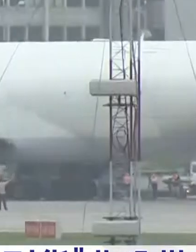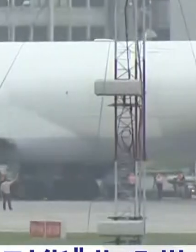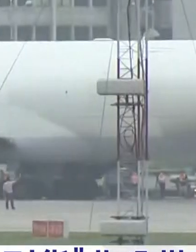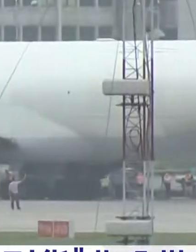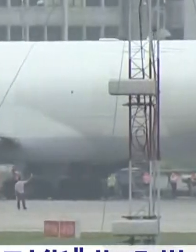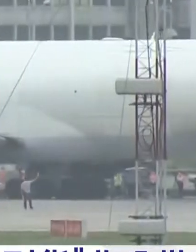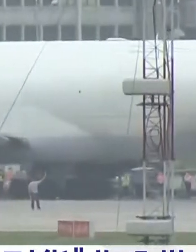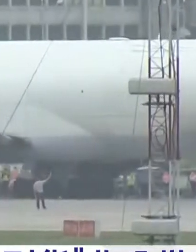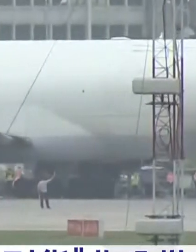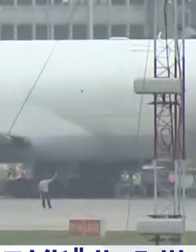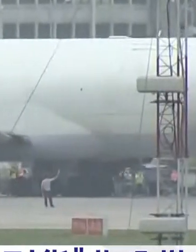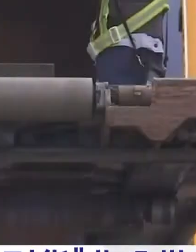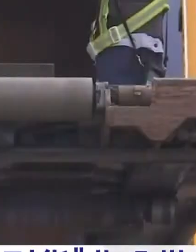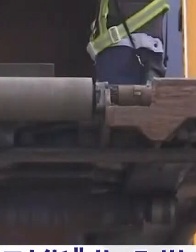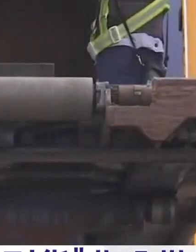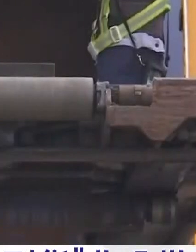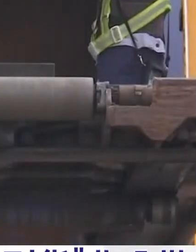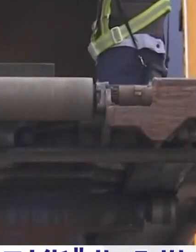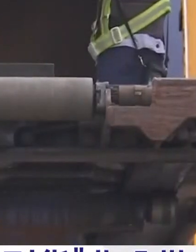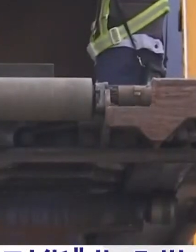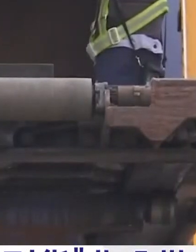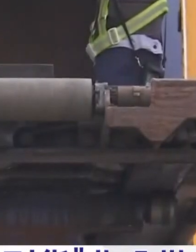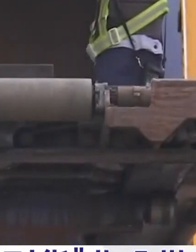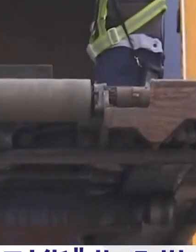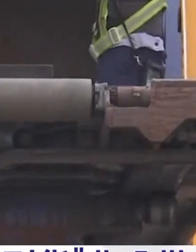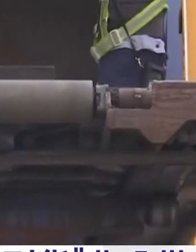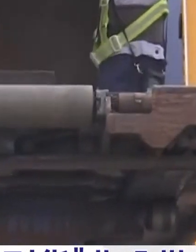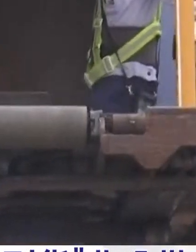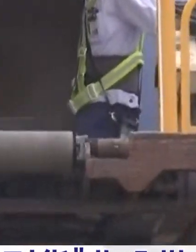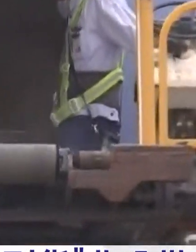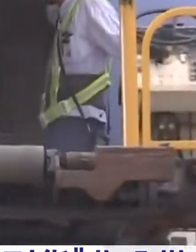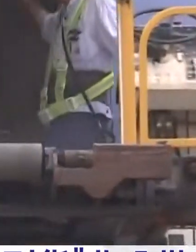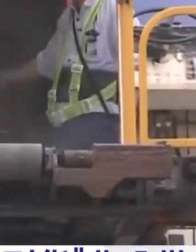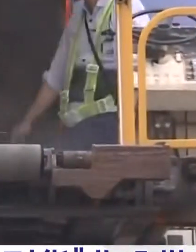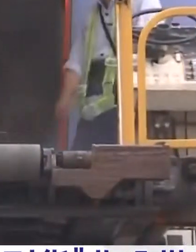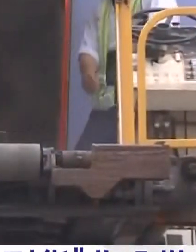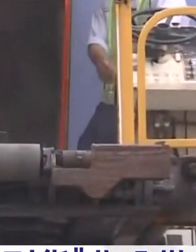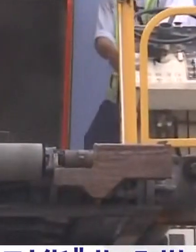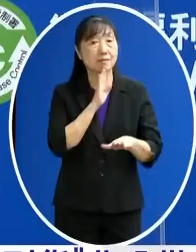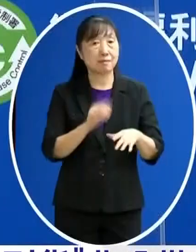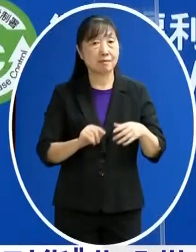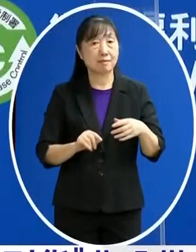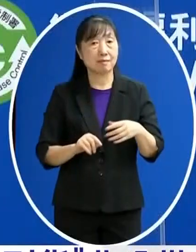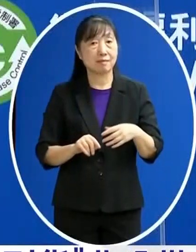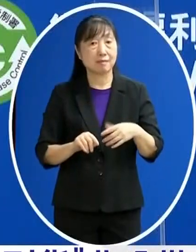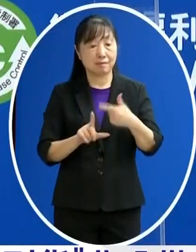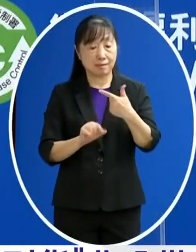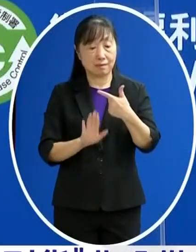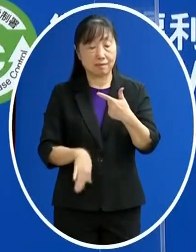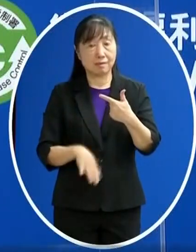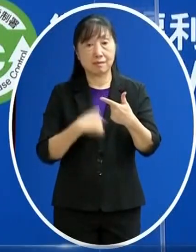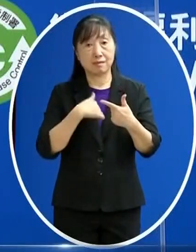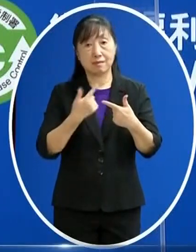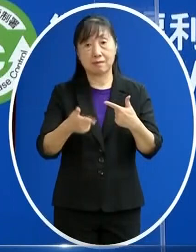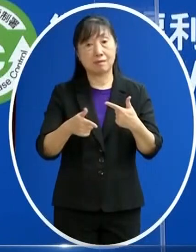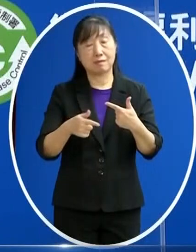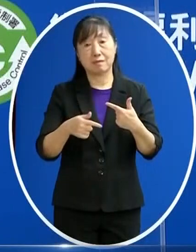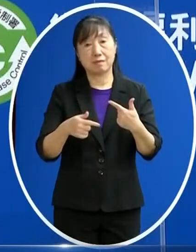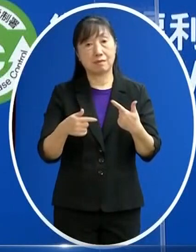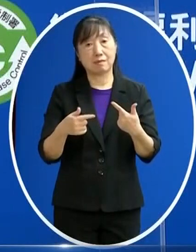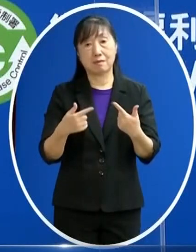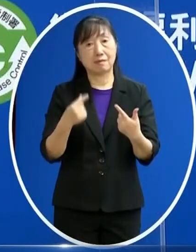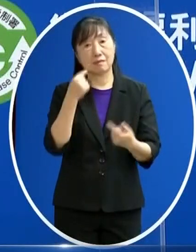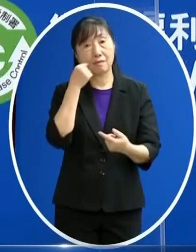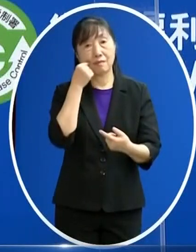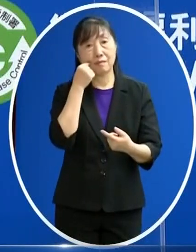批200万剂疫苗不分批到货，等于到时打开机舱，将是200万整数来。 好，我们现在还没有办法掌握到底